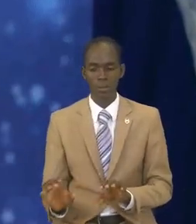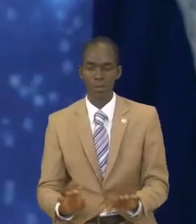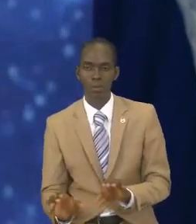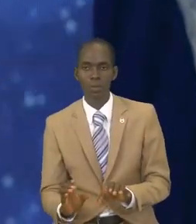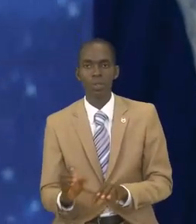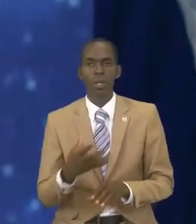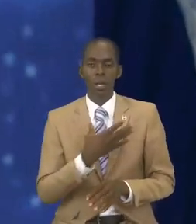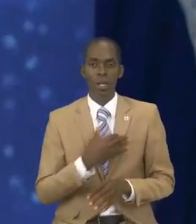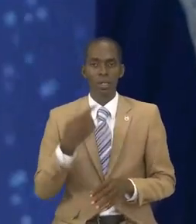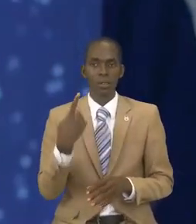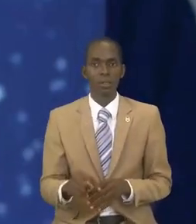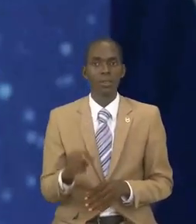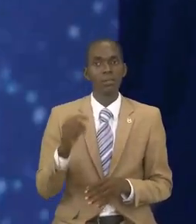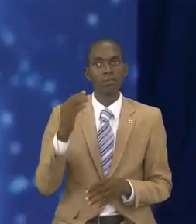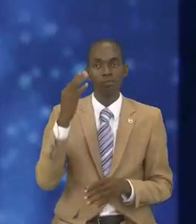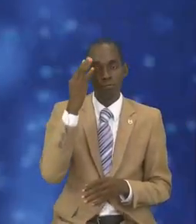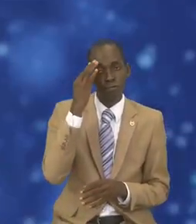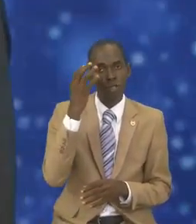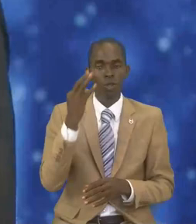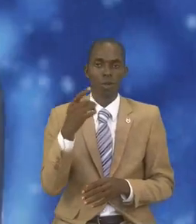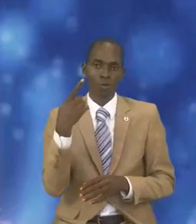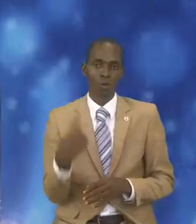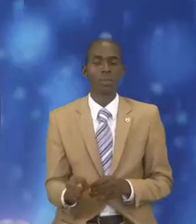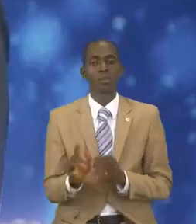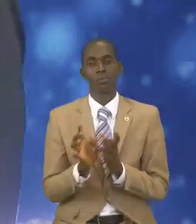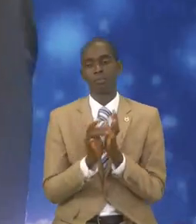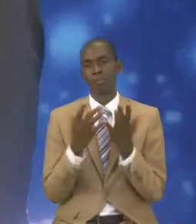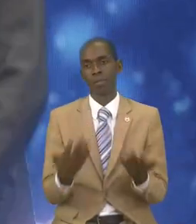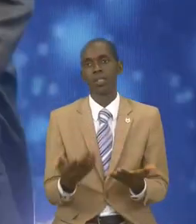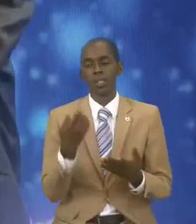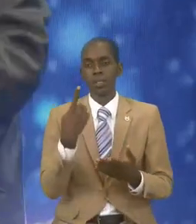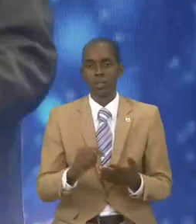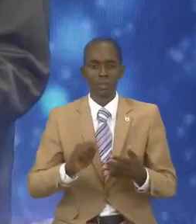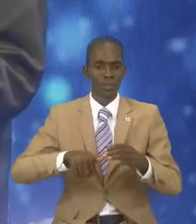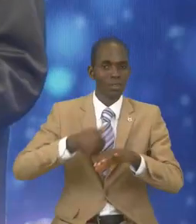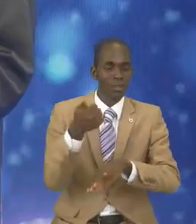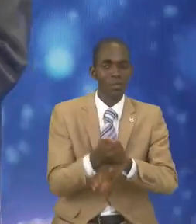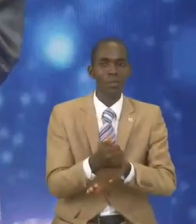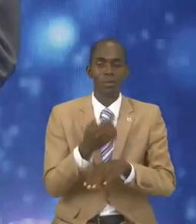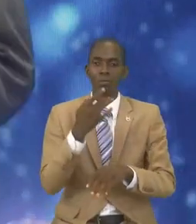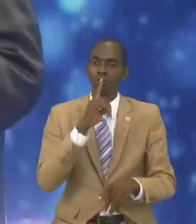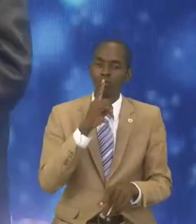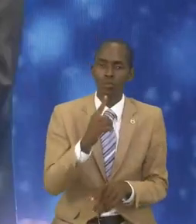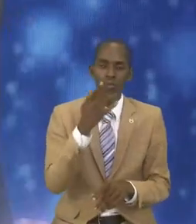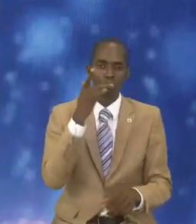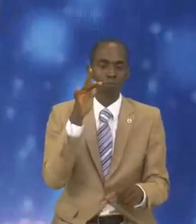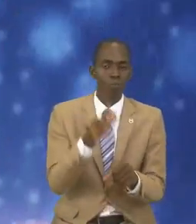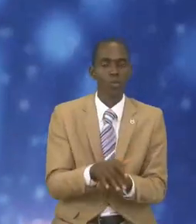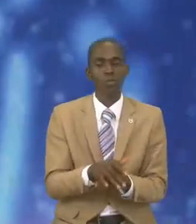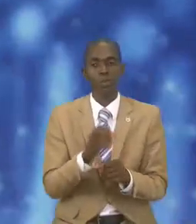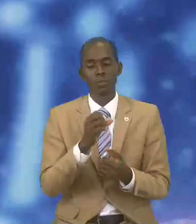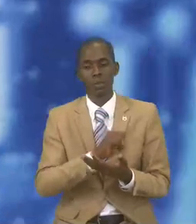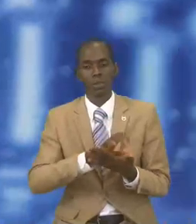l'accomplissement et la réalisation des Écritures. L'expérience confirmée de la force sanctifiante